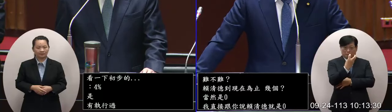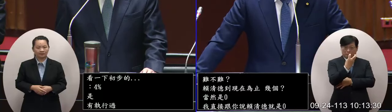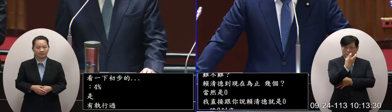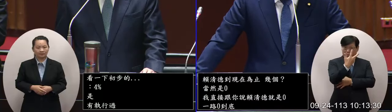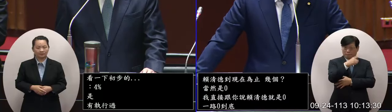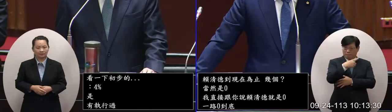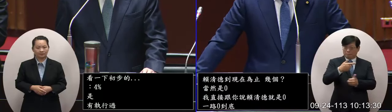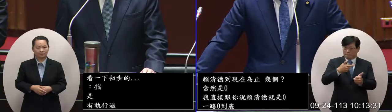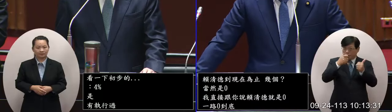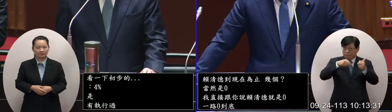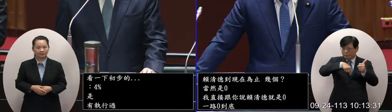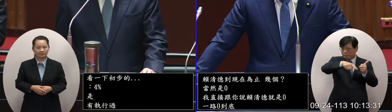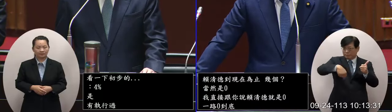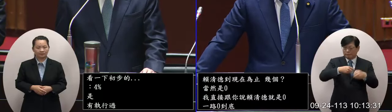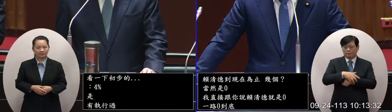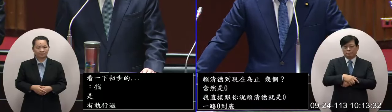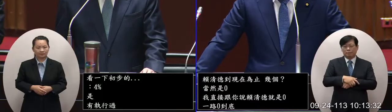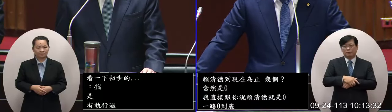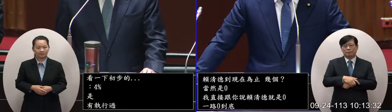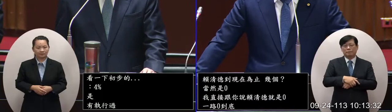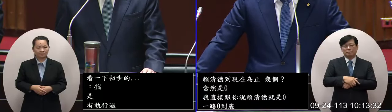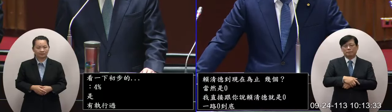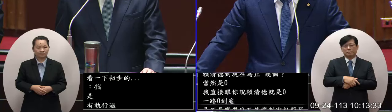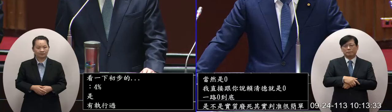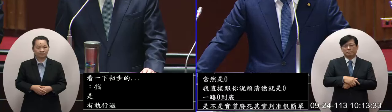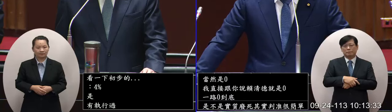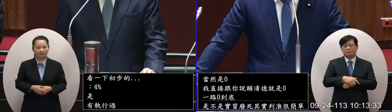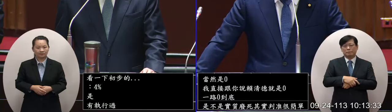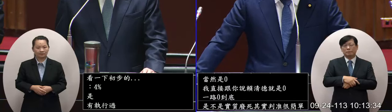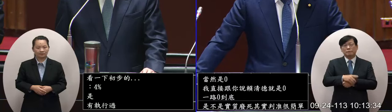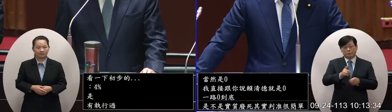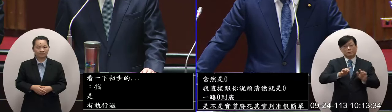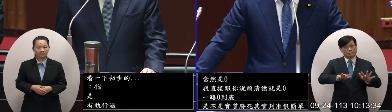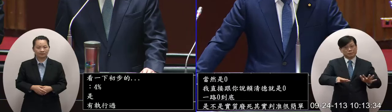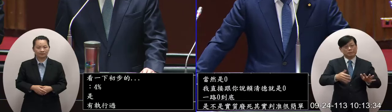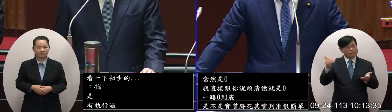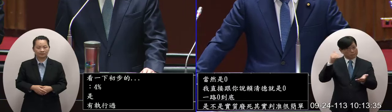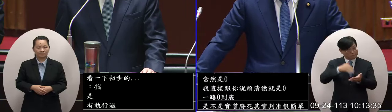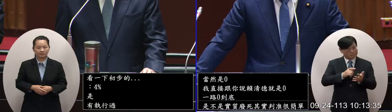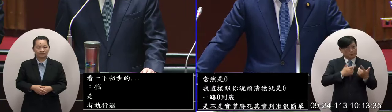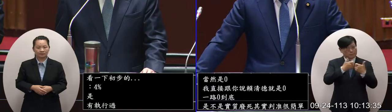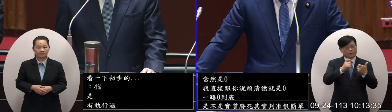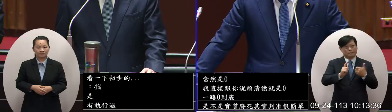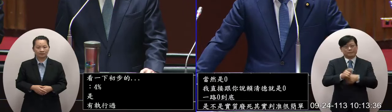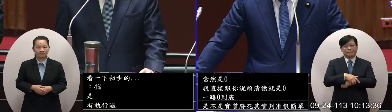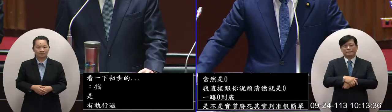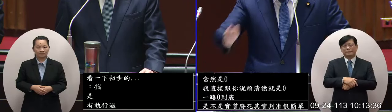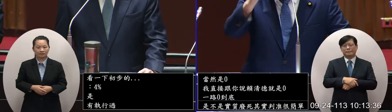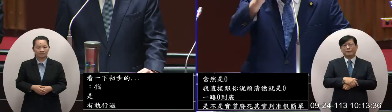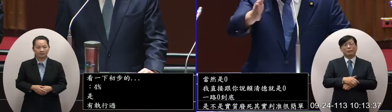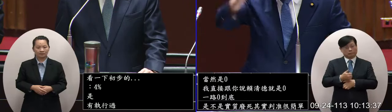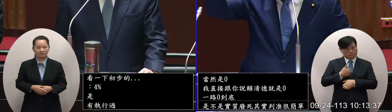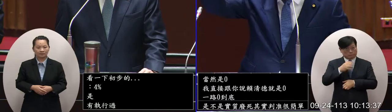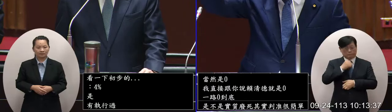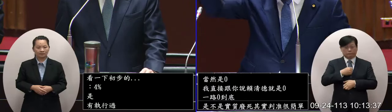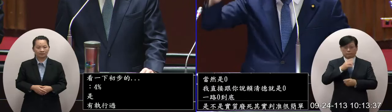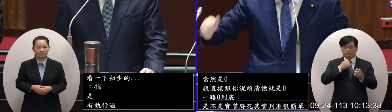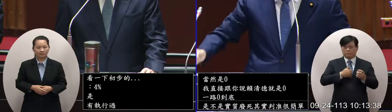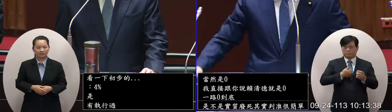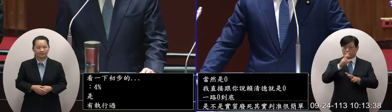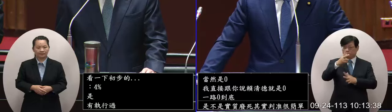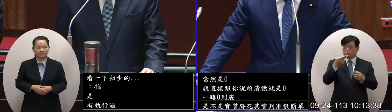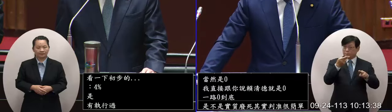刑定验的所谓的死刑犯，你今天到底的做法是什么？到底实质 face 是